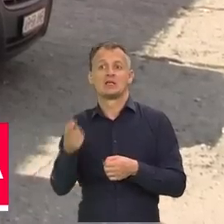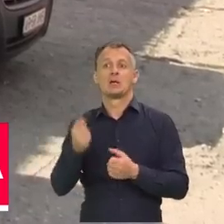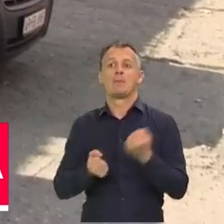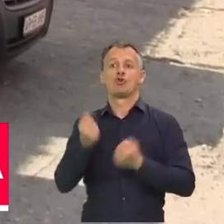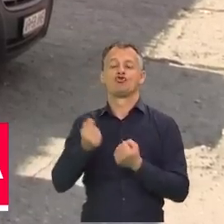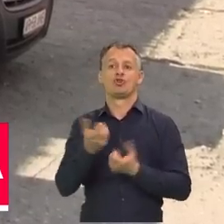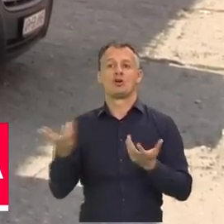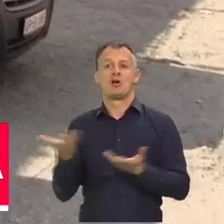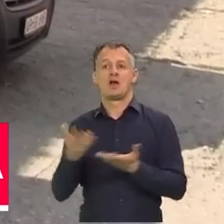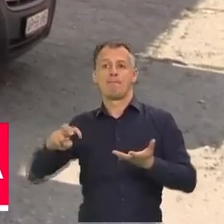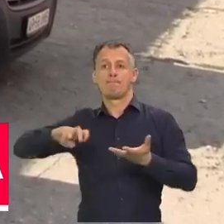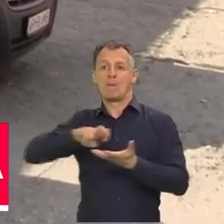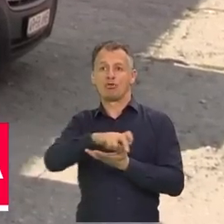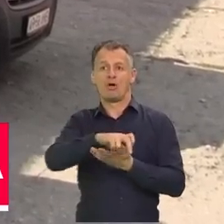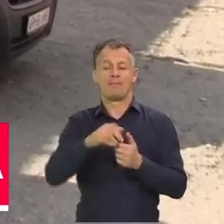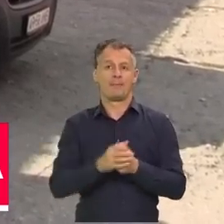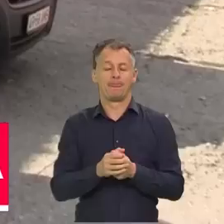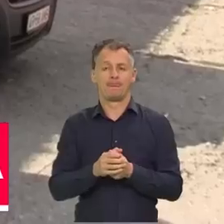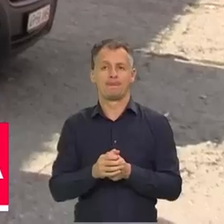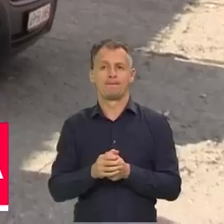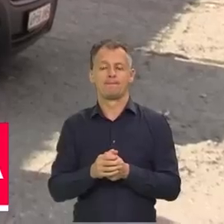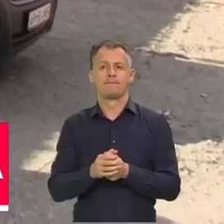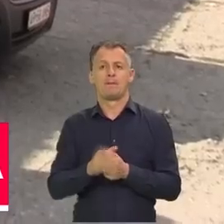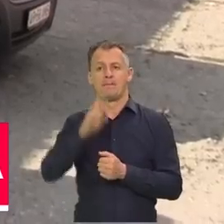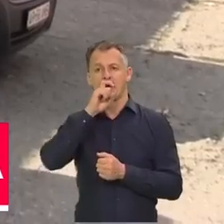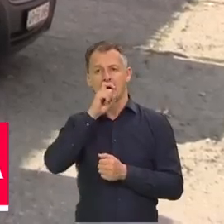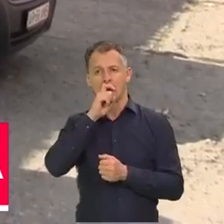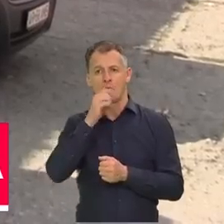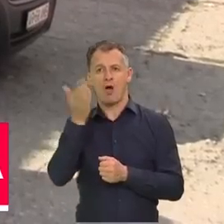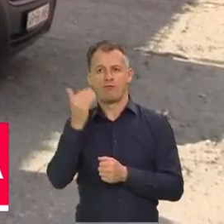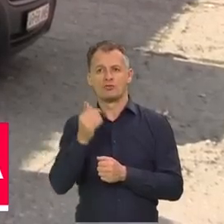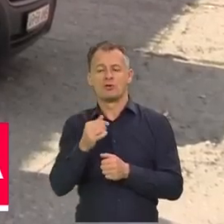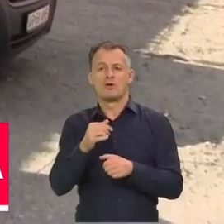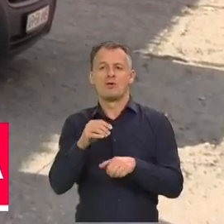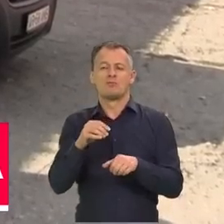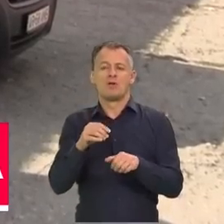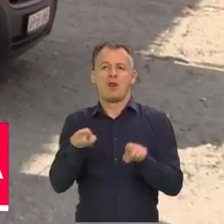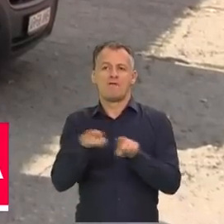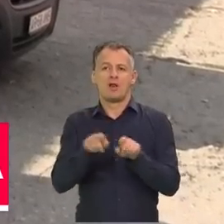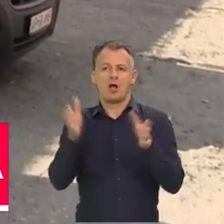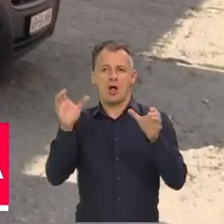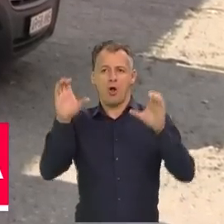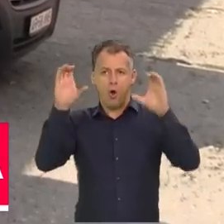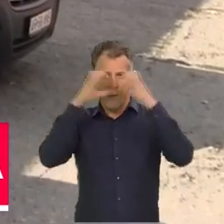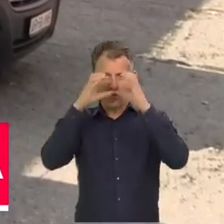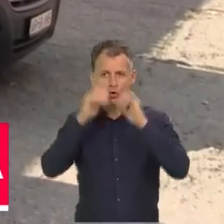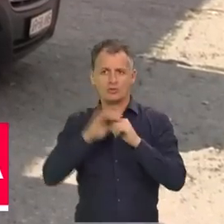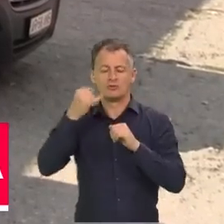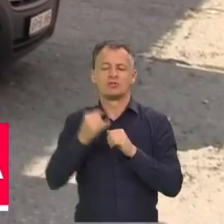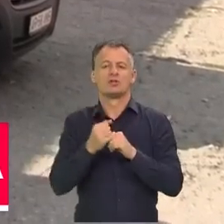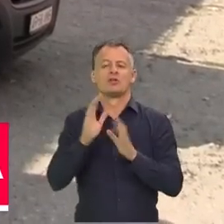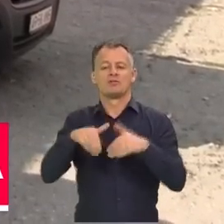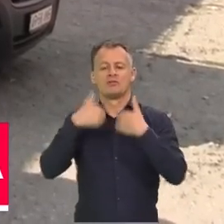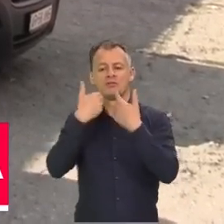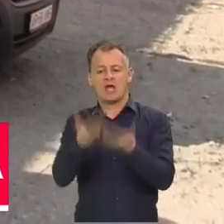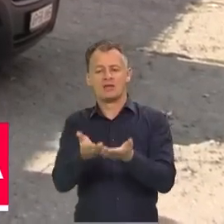mers. Pacientul era în stare comatoasă, a fost intubat, imobilizat și transportat și predat la UPU